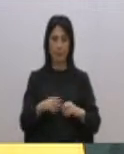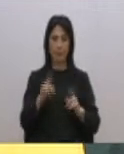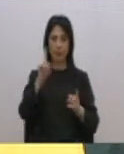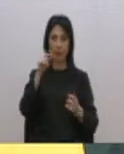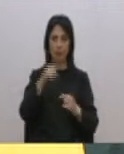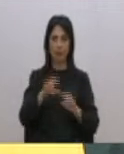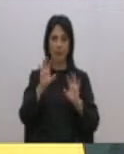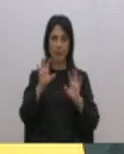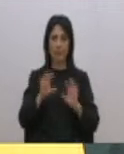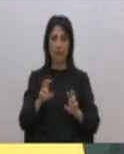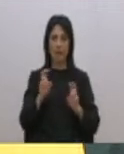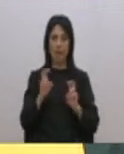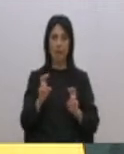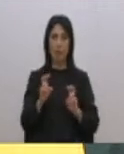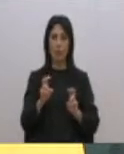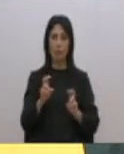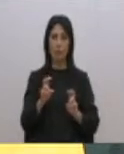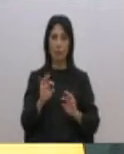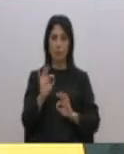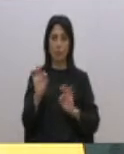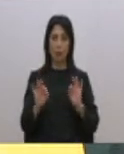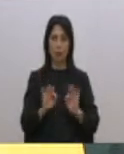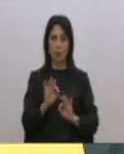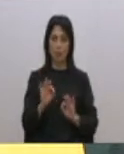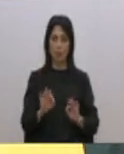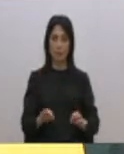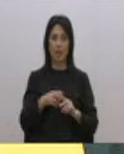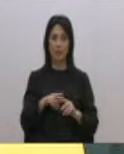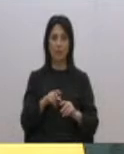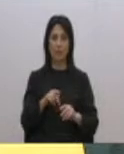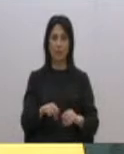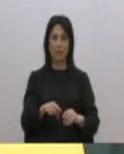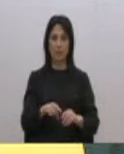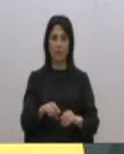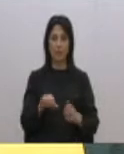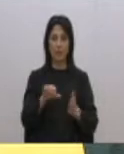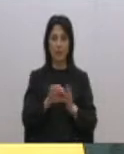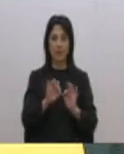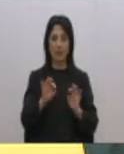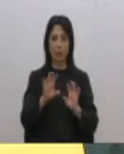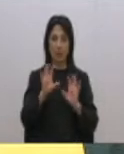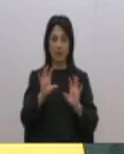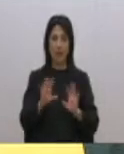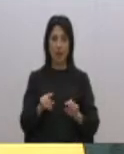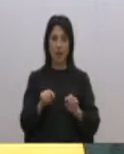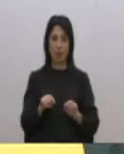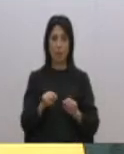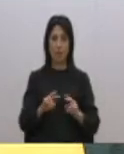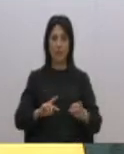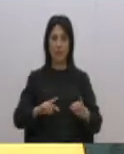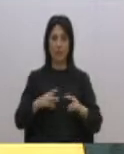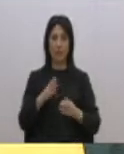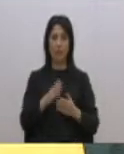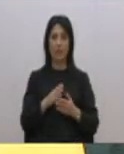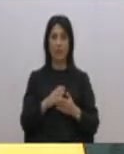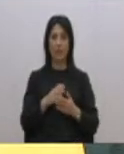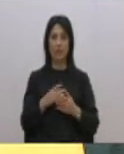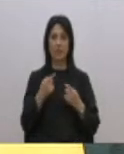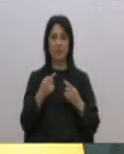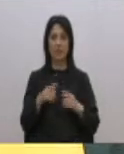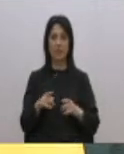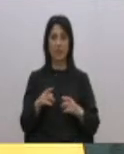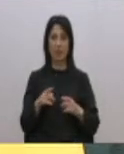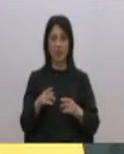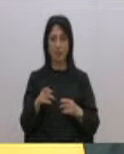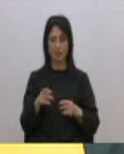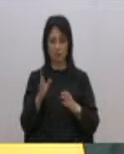შესაბამის საკანონმდებლო პროექტს. Გარდა ამისა, წარმოდგენილ საკანონმდებლო ცვლილებას აქვს სხვა ფილტრებიც,